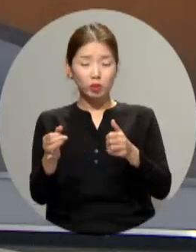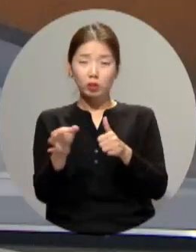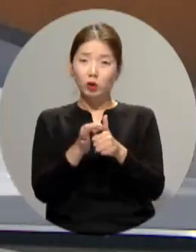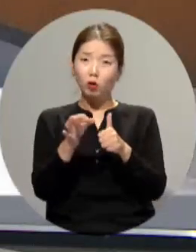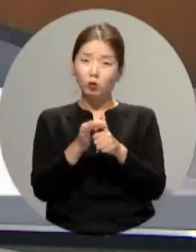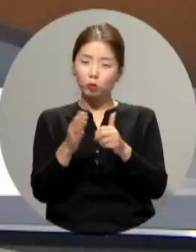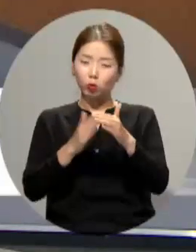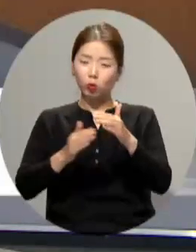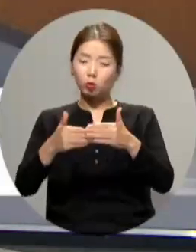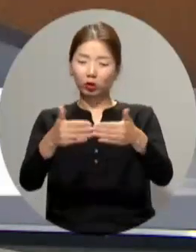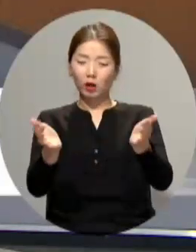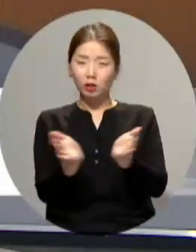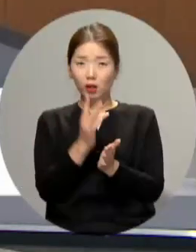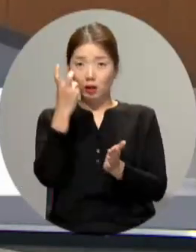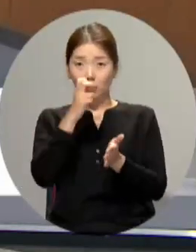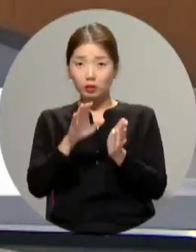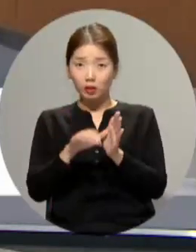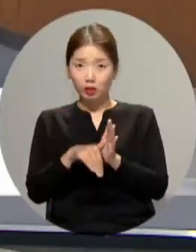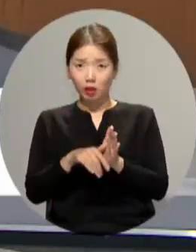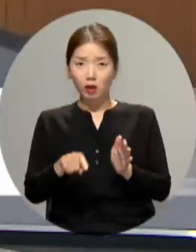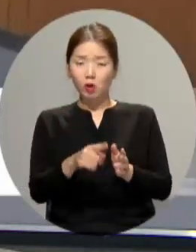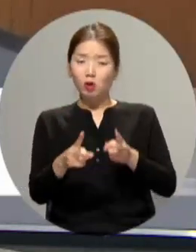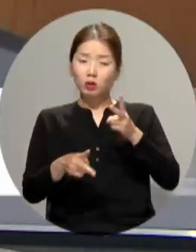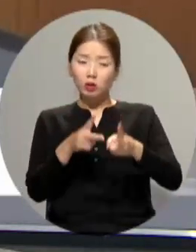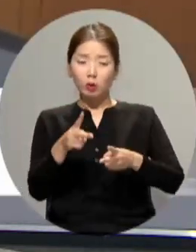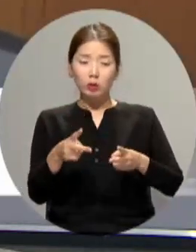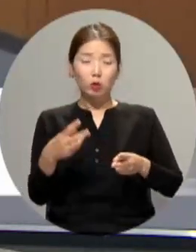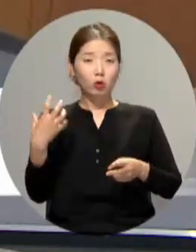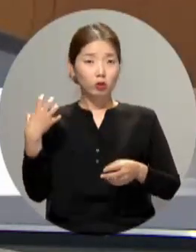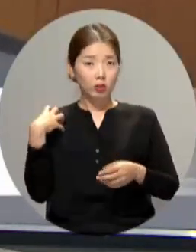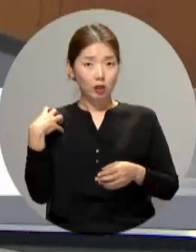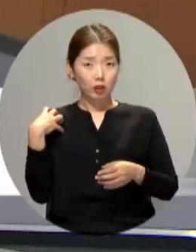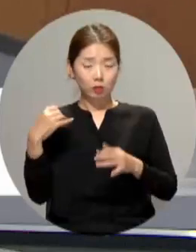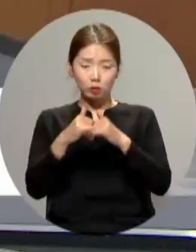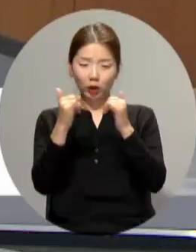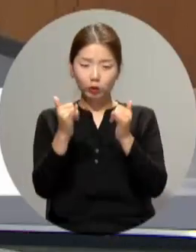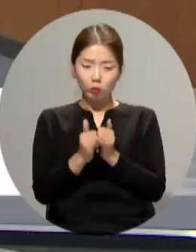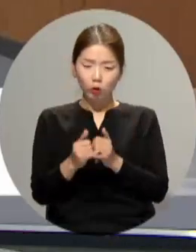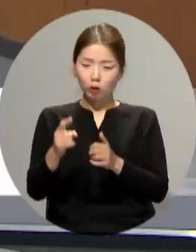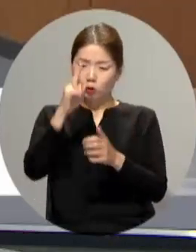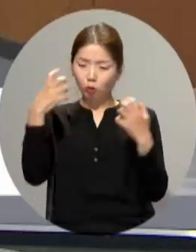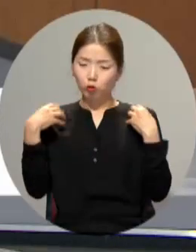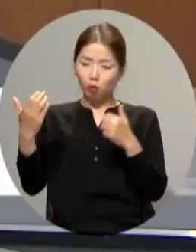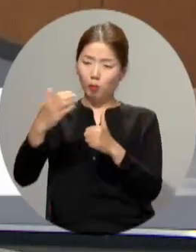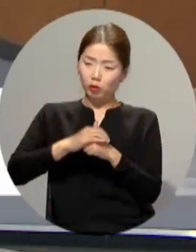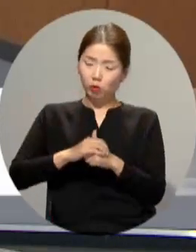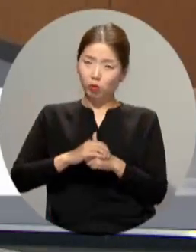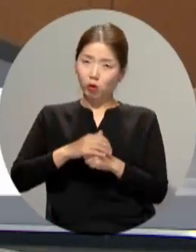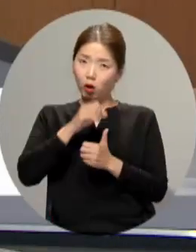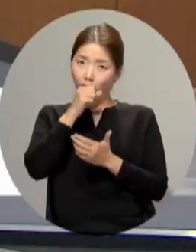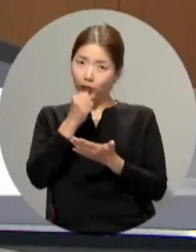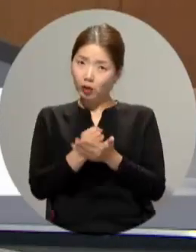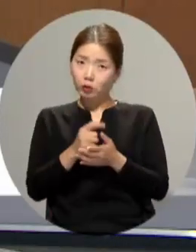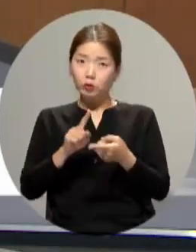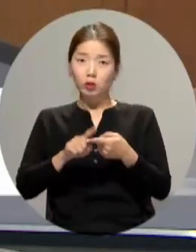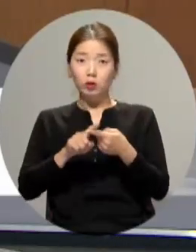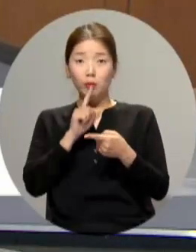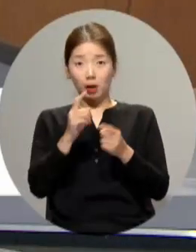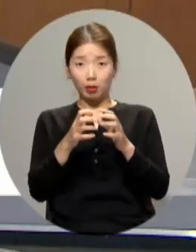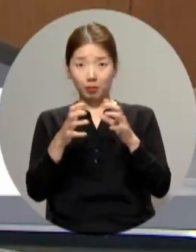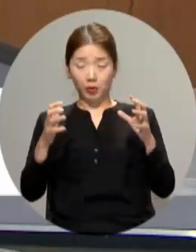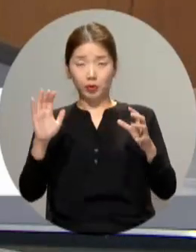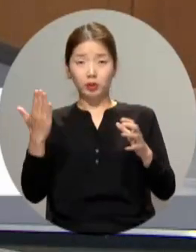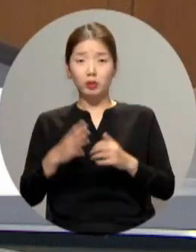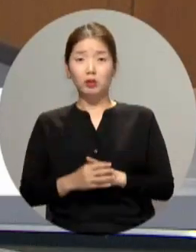연금공단에 대한 국정감사에서는 공단의 사회적 책임 문제와 정부 수탁 사업에 대한 적정성 문제 등이 논란이